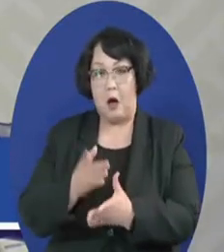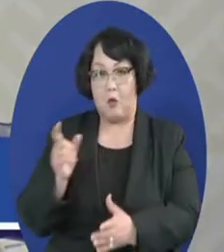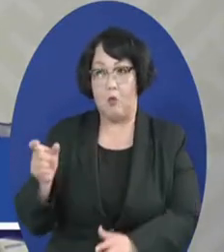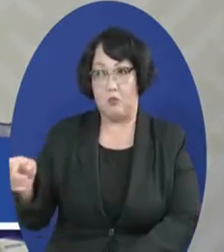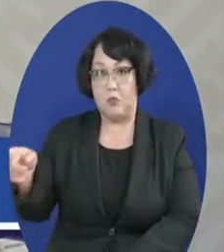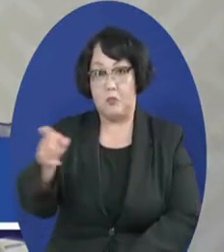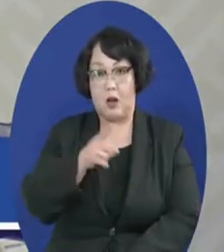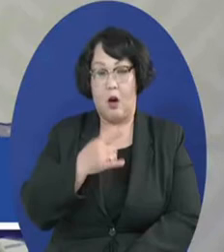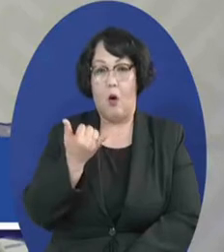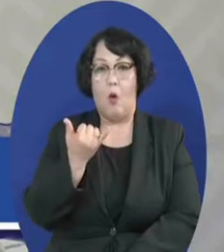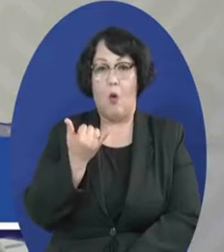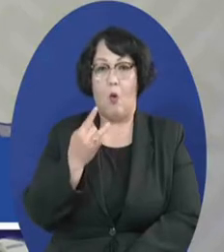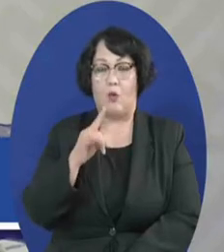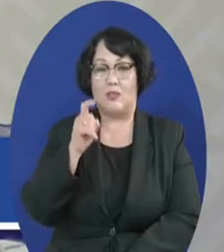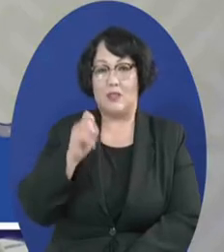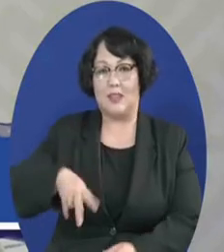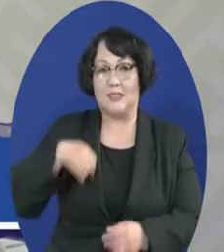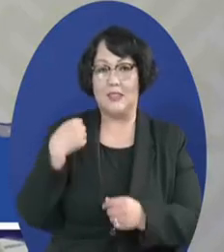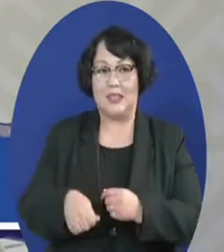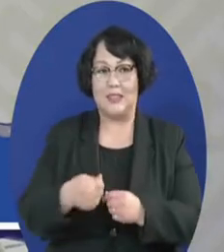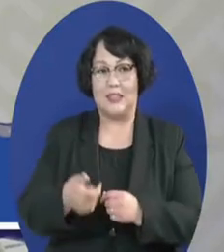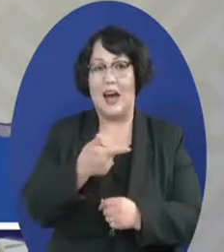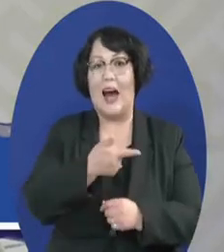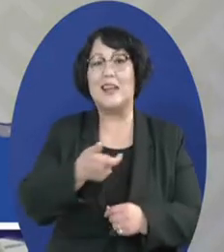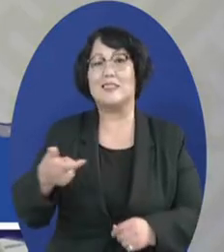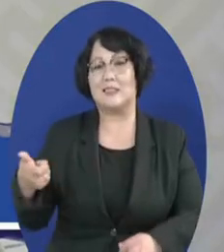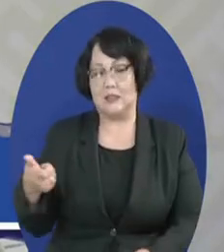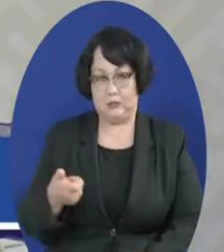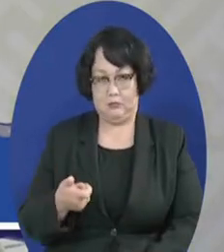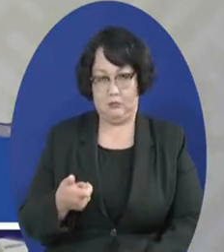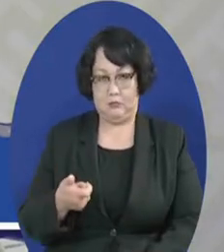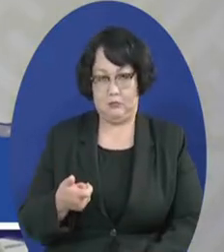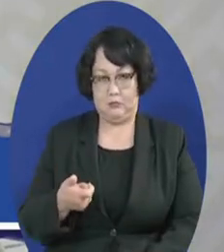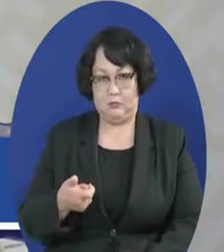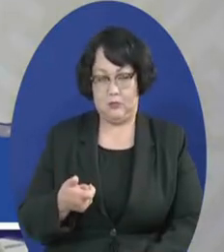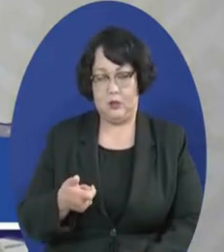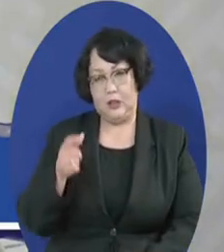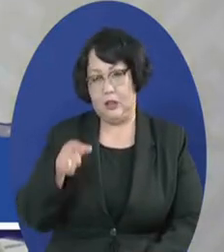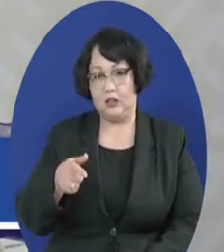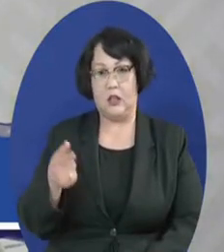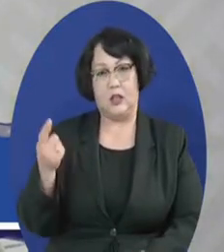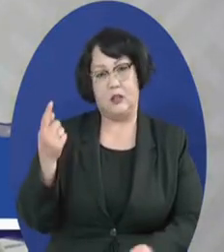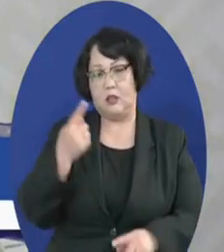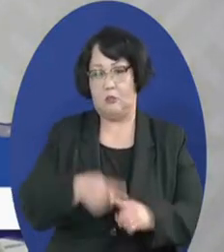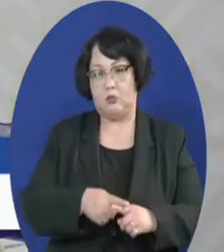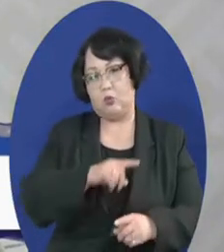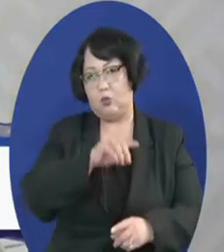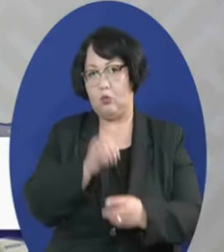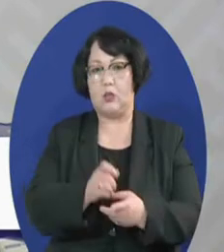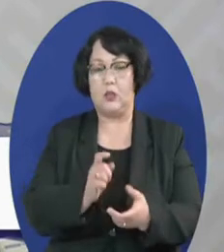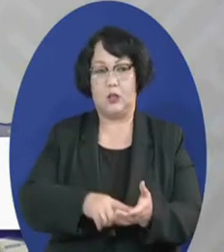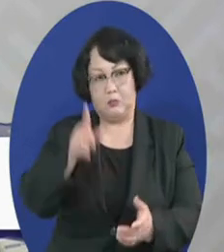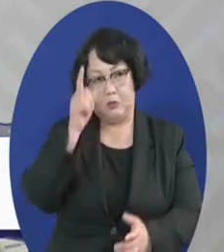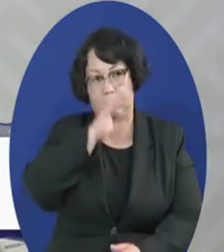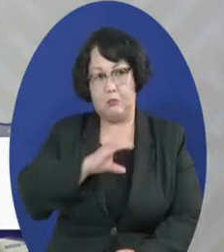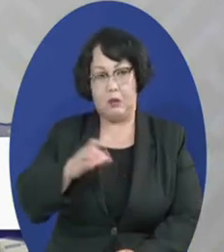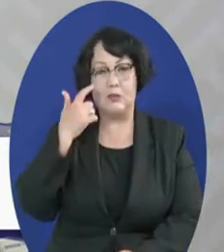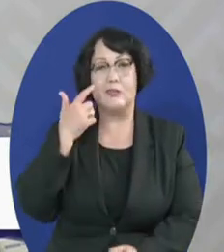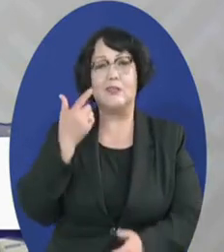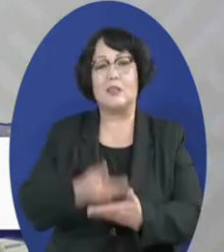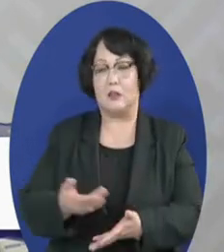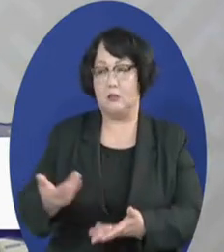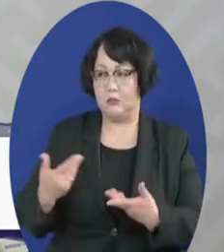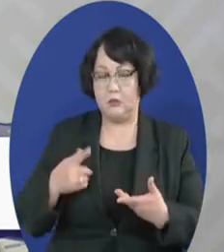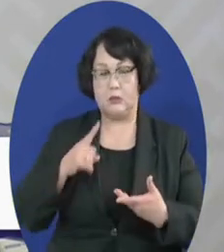шалтгаалдаг энэ урсгал зардал одоо хасагдсан ийм байдалтай байгаа. Энэ асуудлыг шийдвэрлэх шаардлагатай байна гэдгийг эмнэлгийн байгууллагын эмч мэрэгчлэлтнүүд байна. Бид